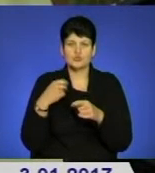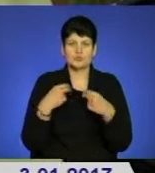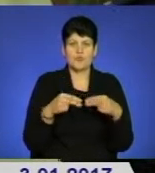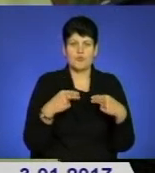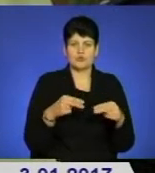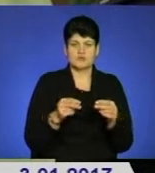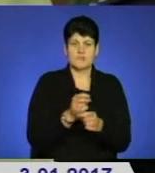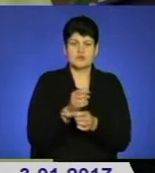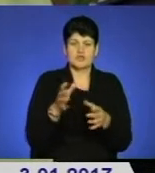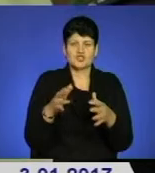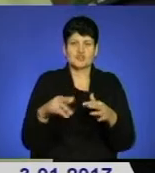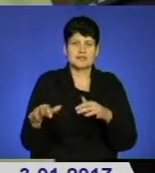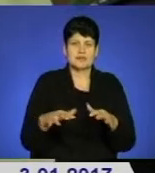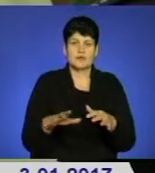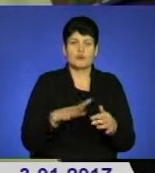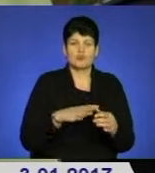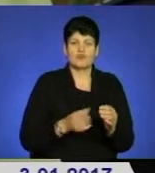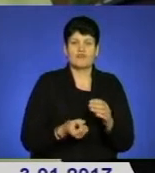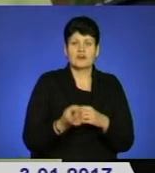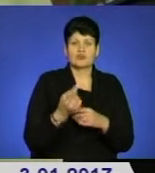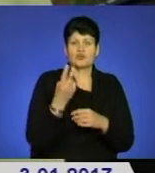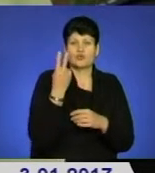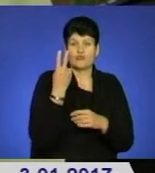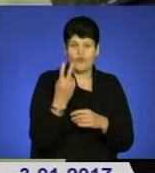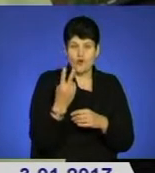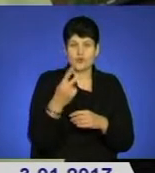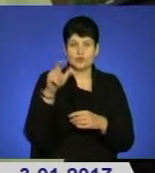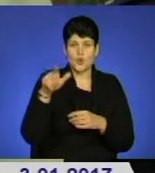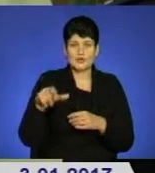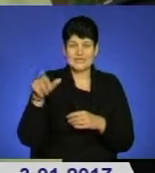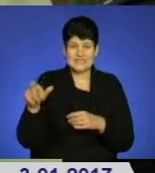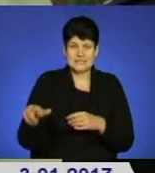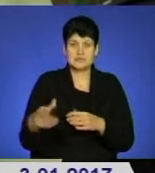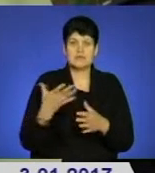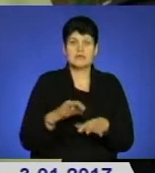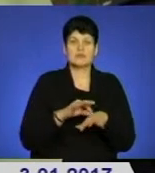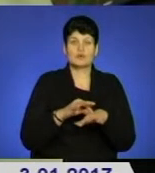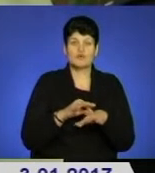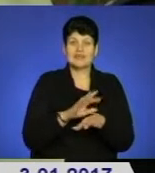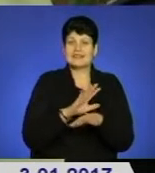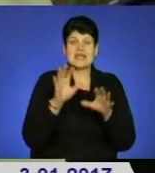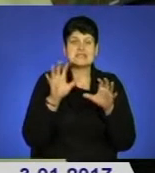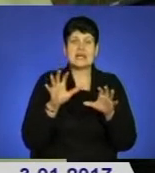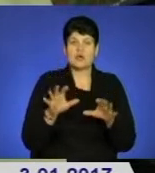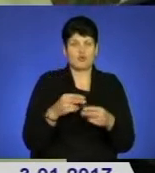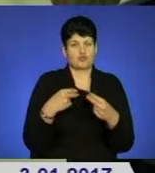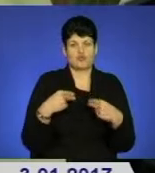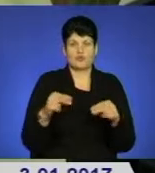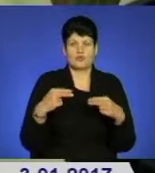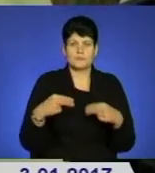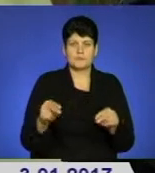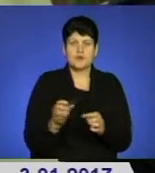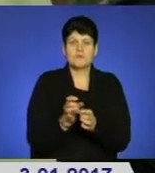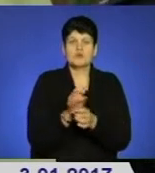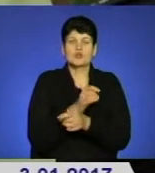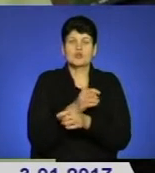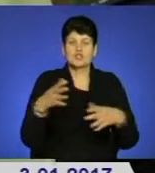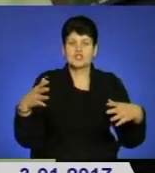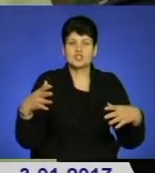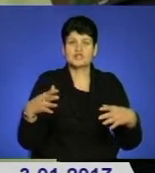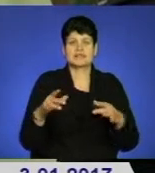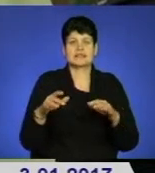засобів. А саме було виявлено 2 осіб на момент відпрацювання, які здійснили незаконну торгівлю піротехнічними засобами на